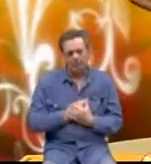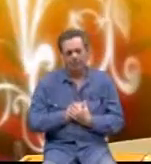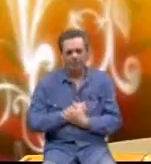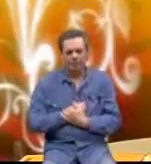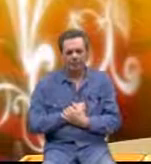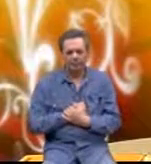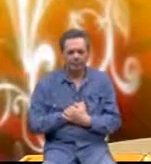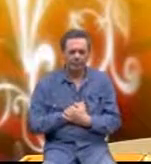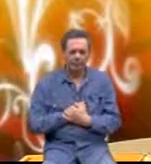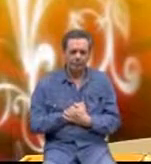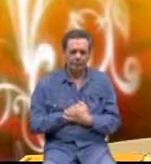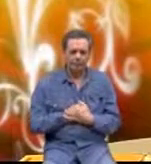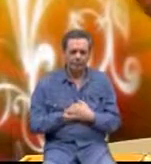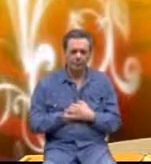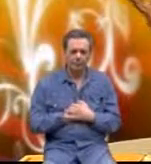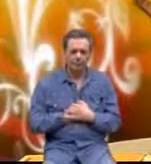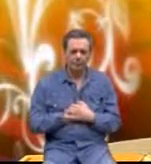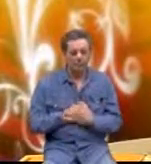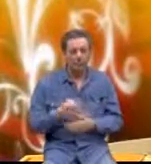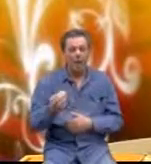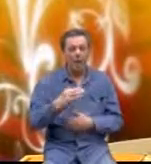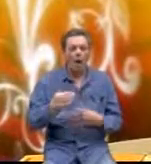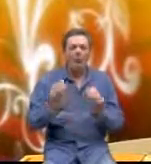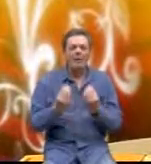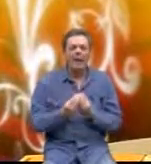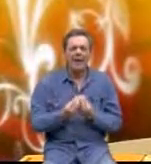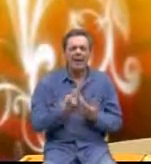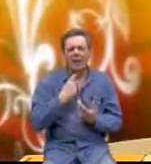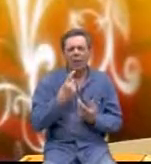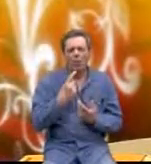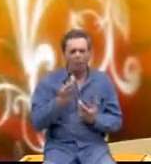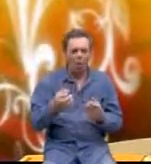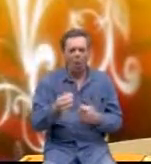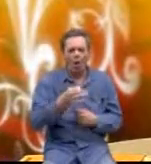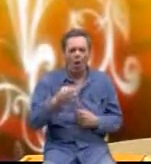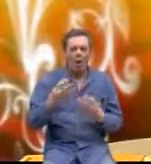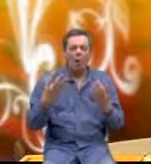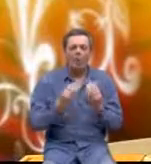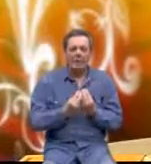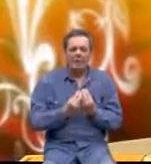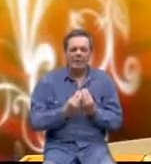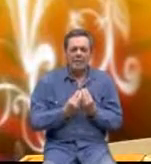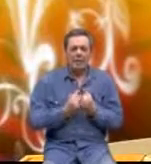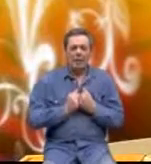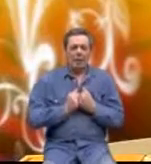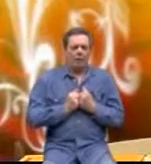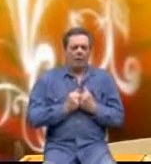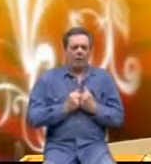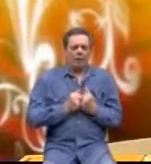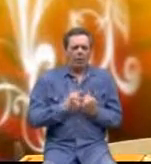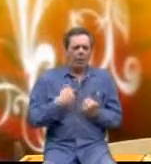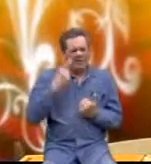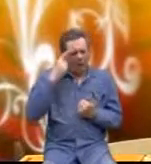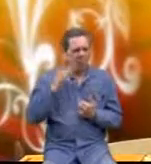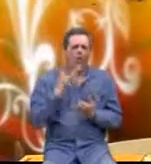to, slažem se. Ali lokalna zajednica. Kad govorimo o lokalnoj zajednici, mene, dobro, to ne znači uvijek da će